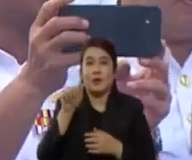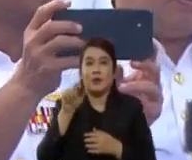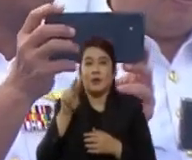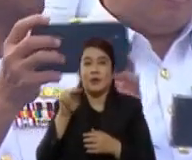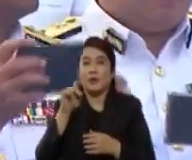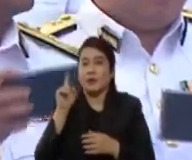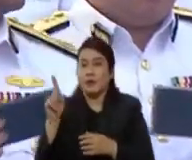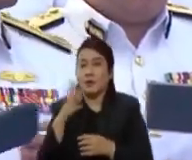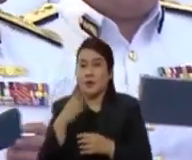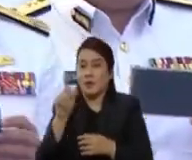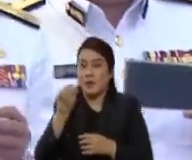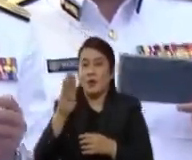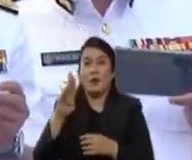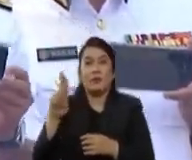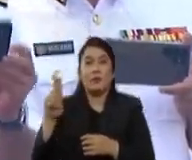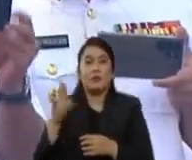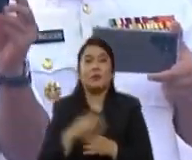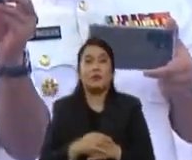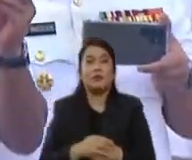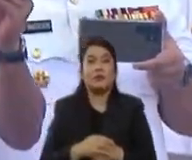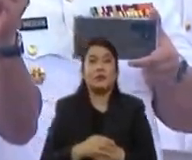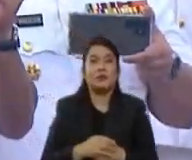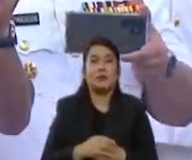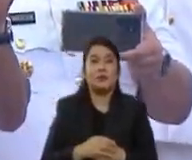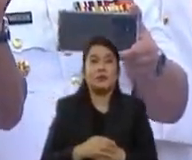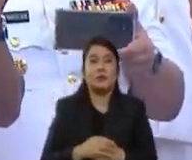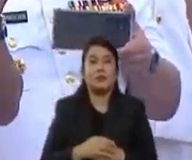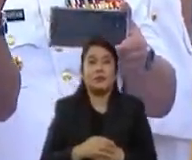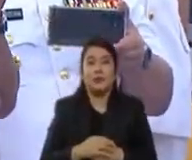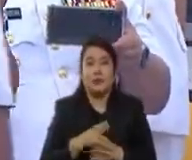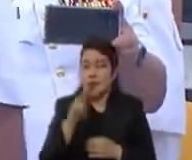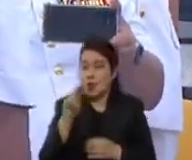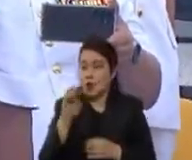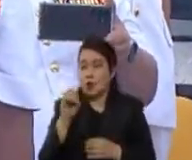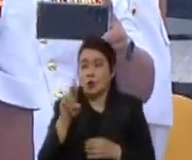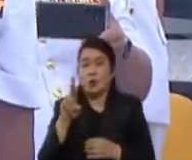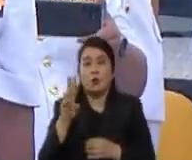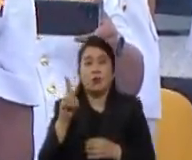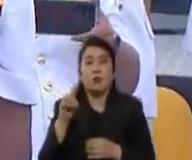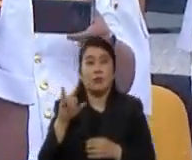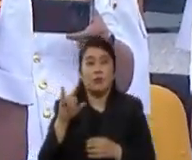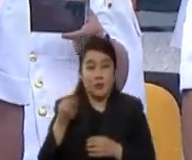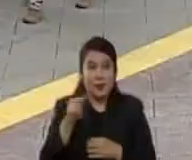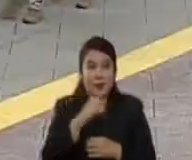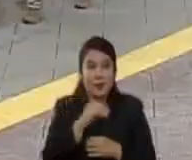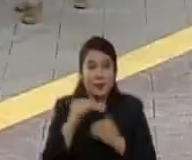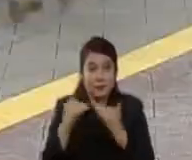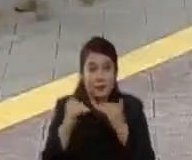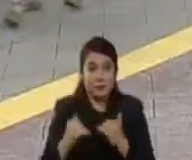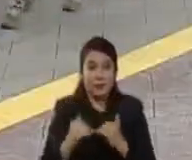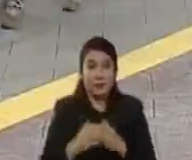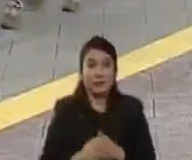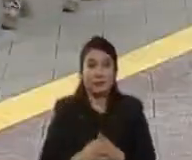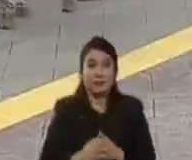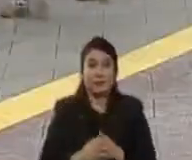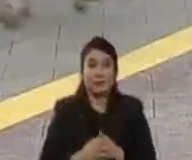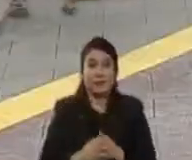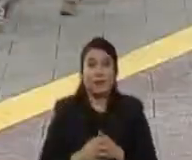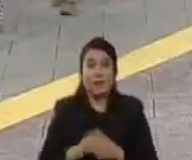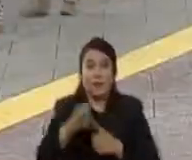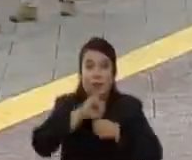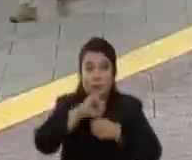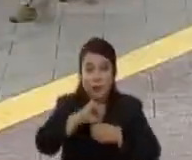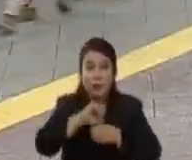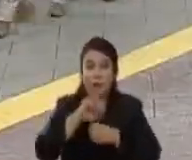Ali dan Drum Major Bintara Muda Maritim Nordin bin Muhammad. menyusul ialah kontingen agensi